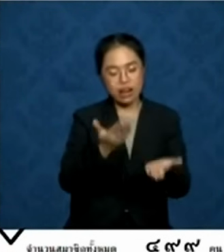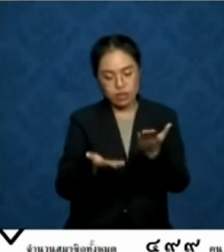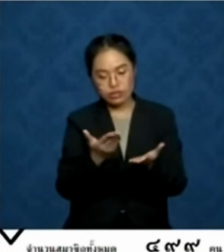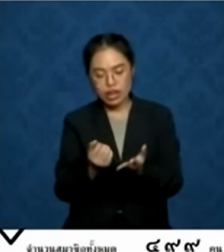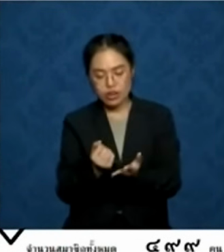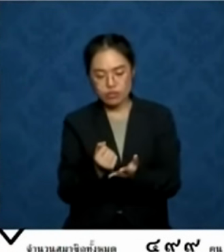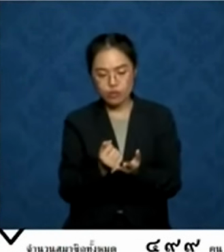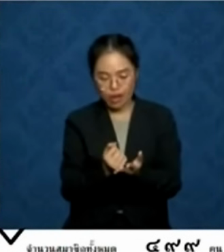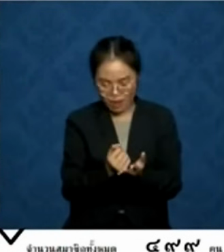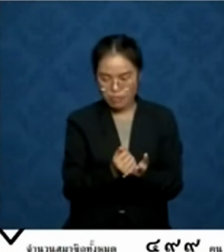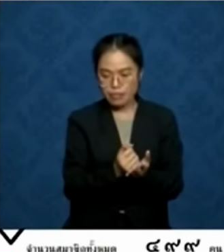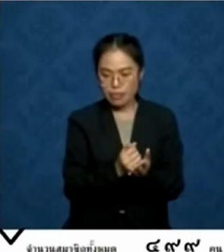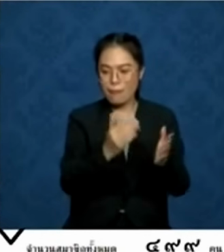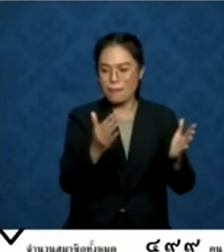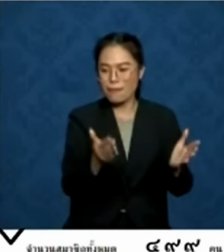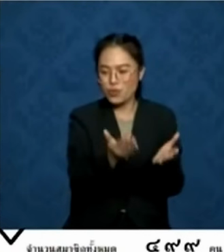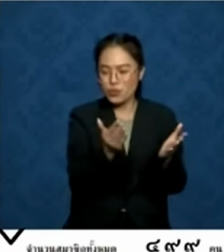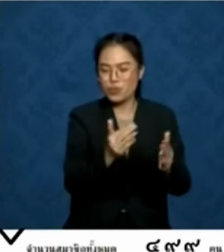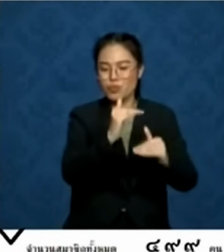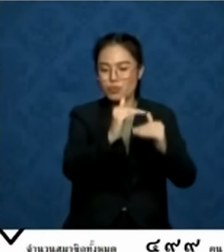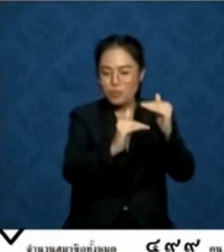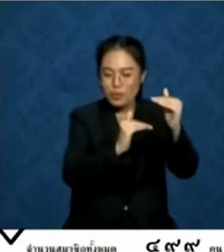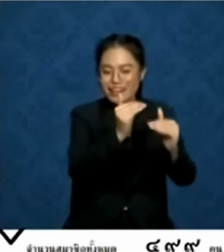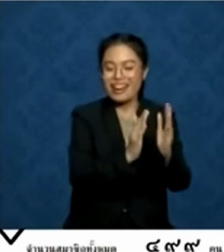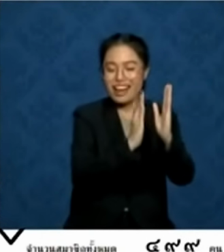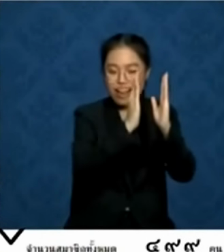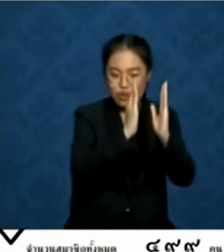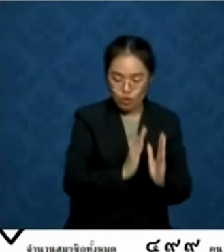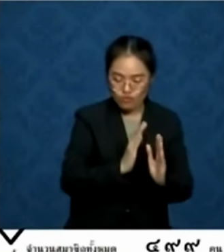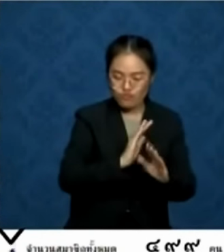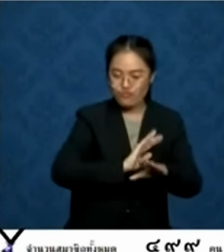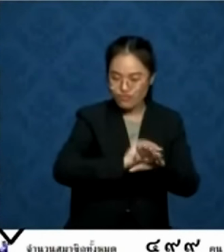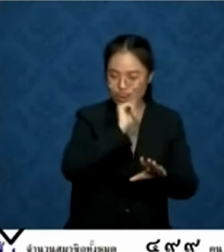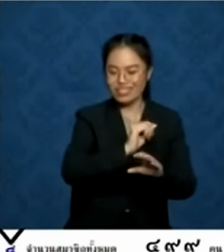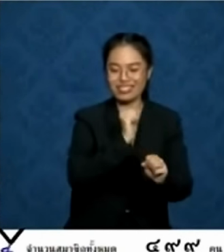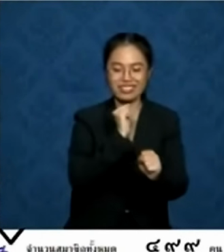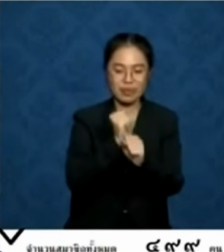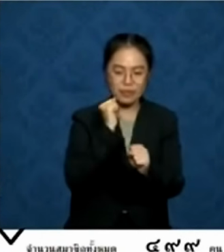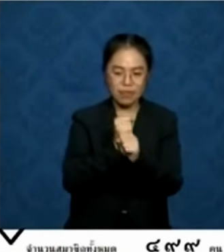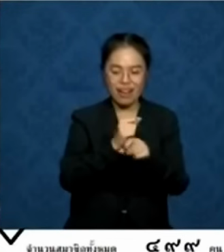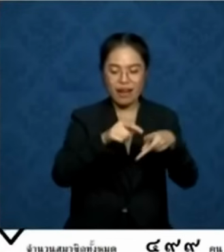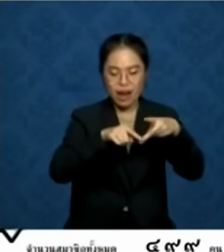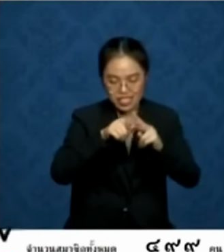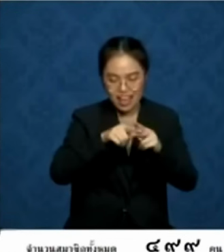คนและพัฒนาทักษะฝีมือแรงงาน